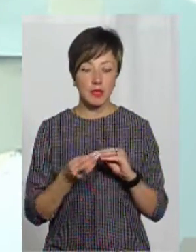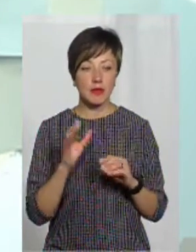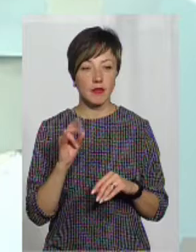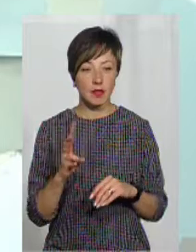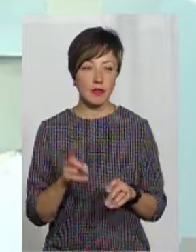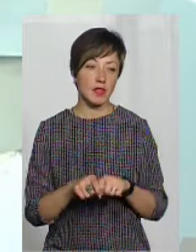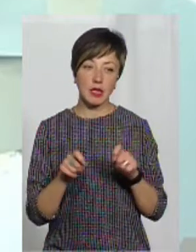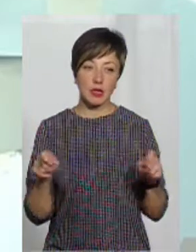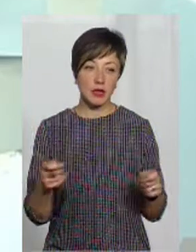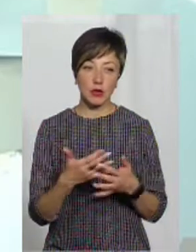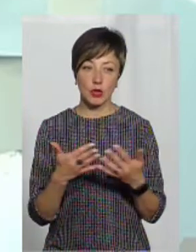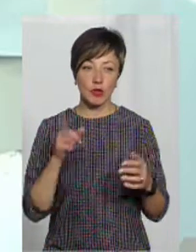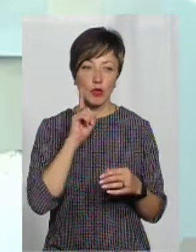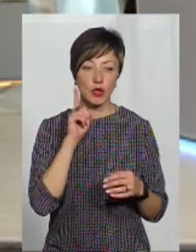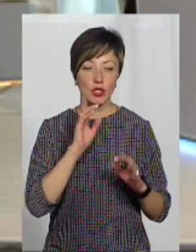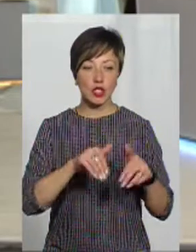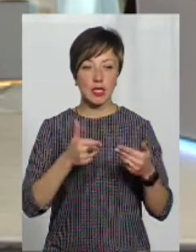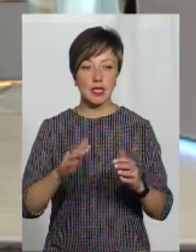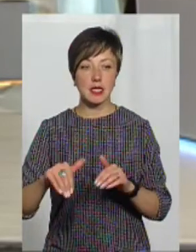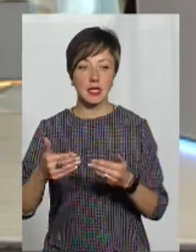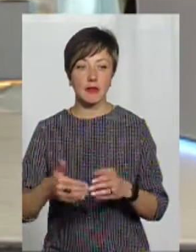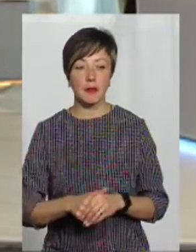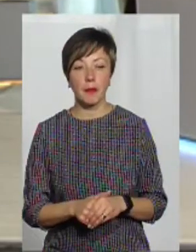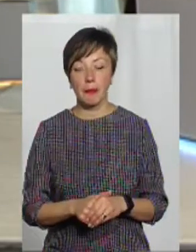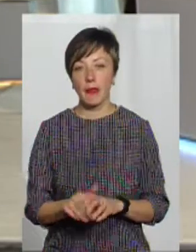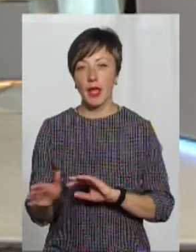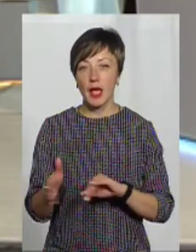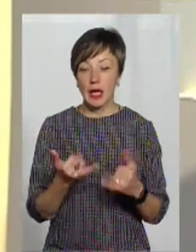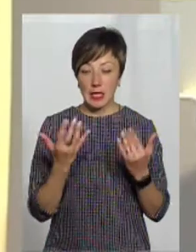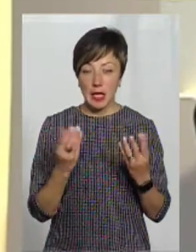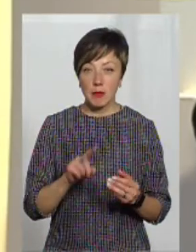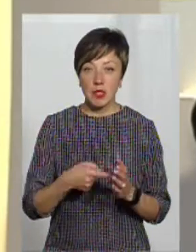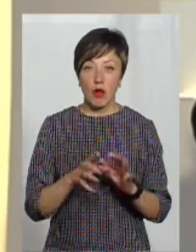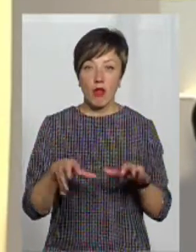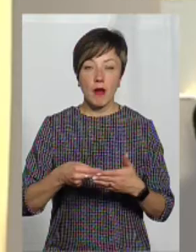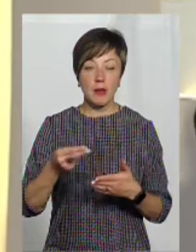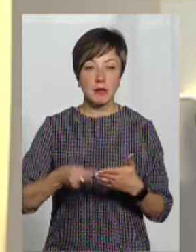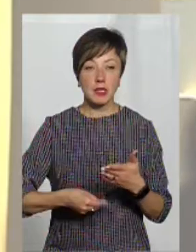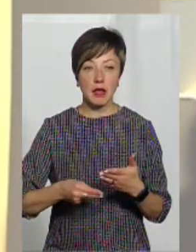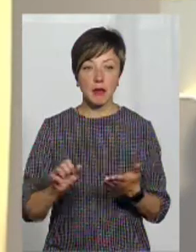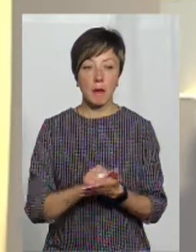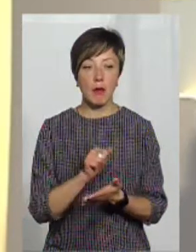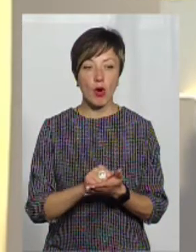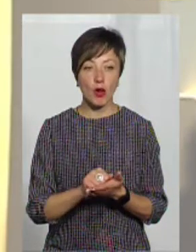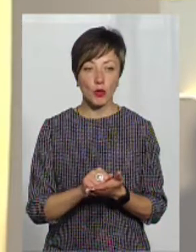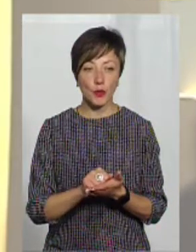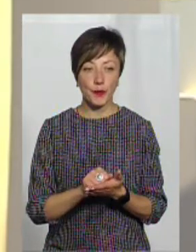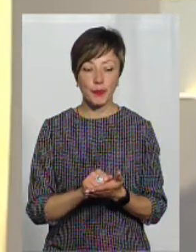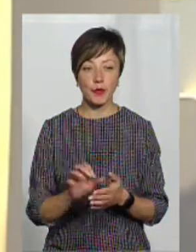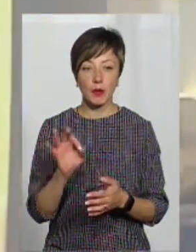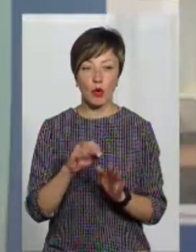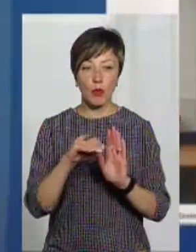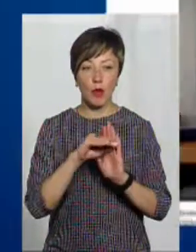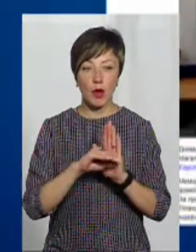він досить відкритий до різних молодіжних ініціатив. Днями Хмельницький міський голова підписав меморандум